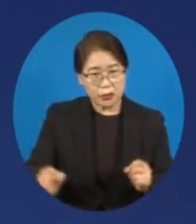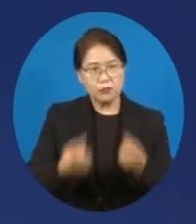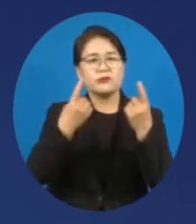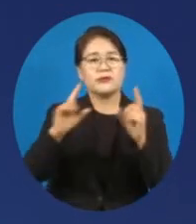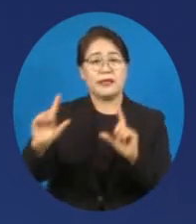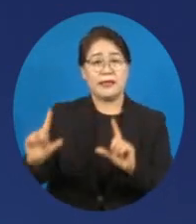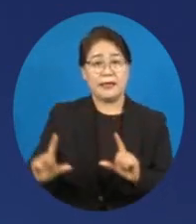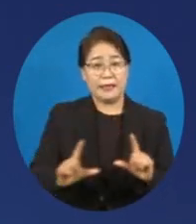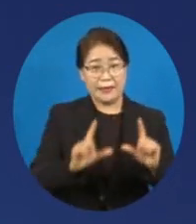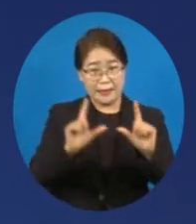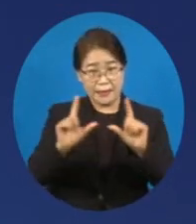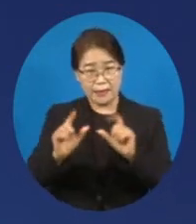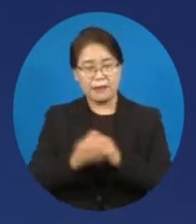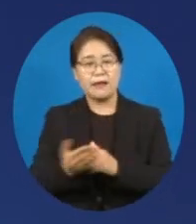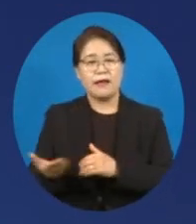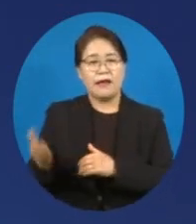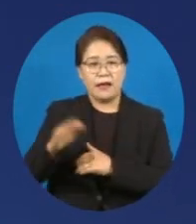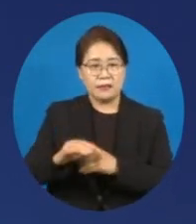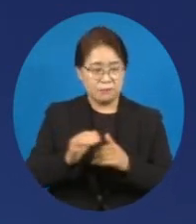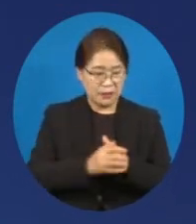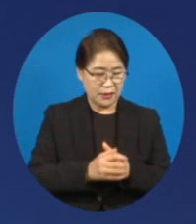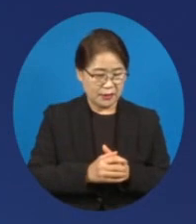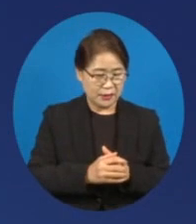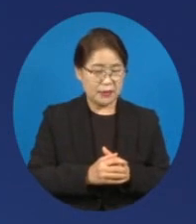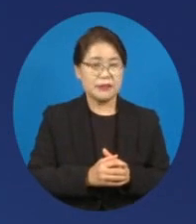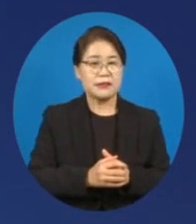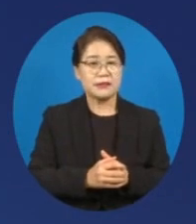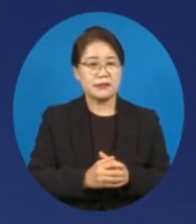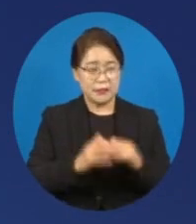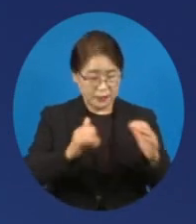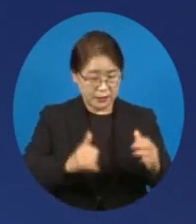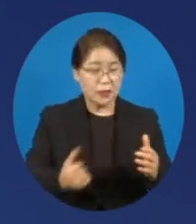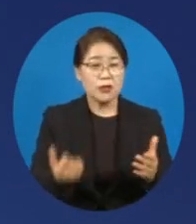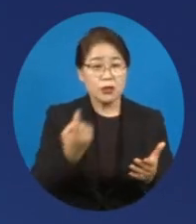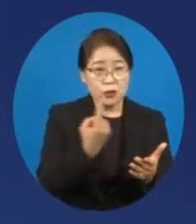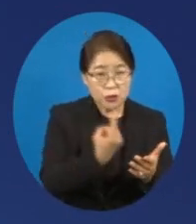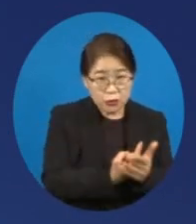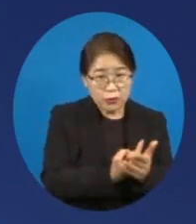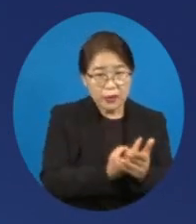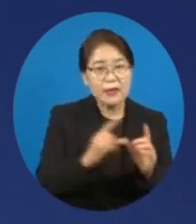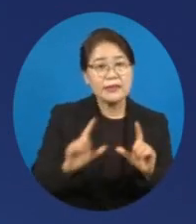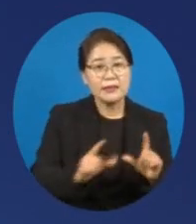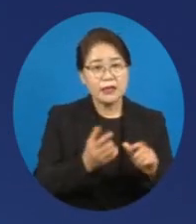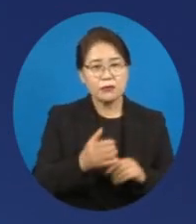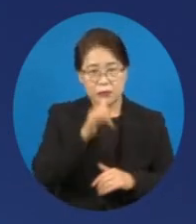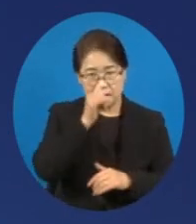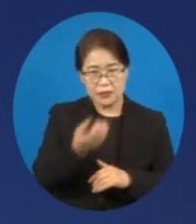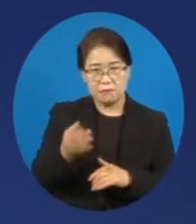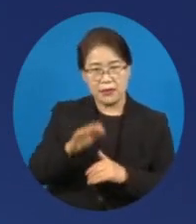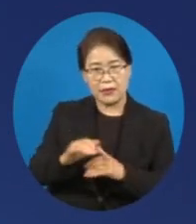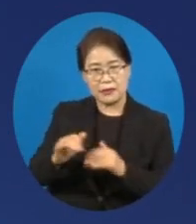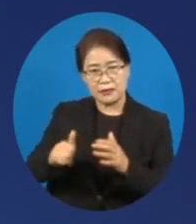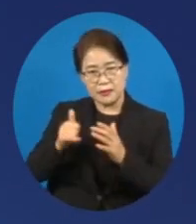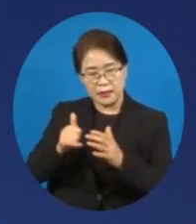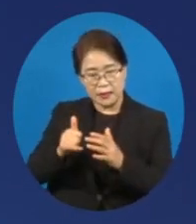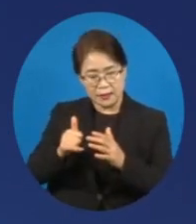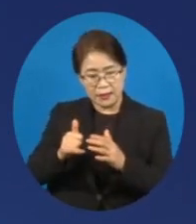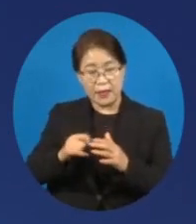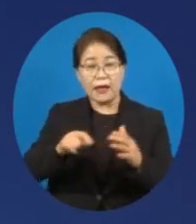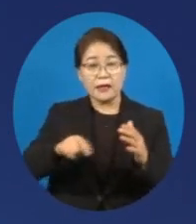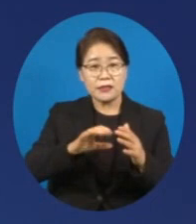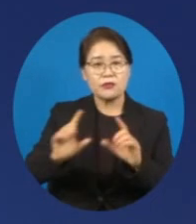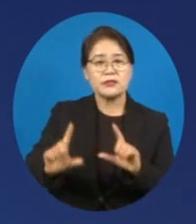거예요 하지만 우리는 세상 속에서 세상 속에 살아가지만 세상의 발을 딛고